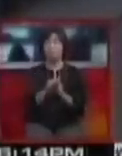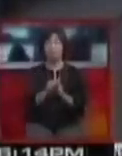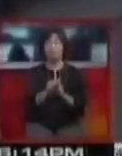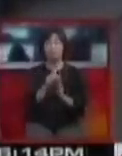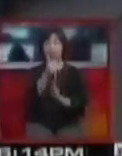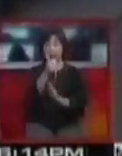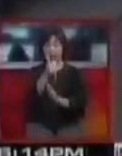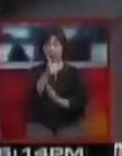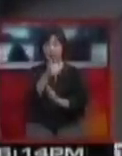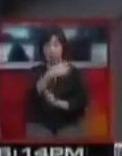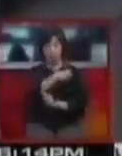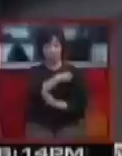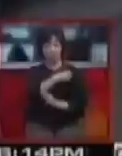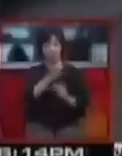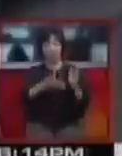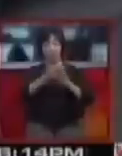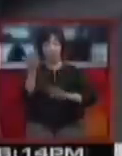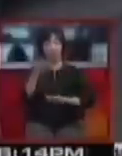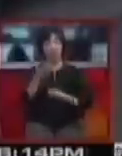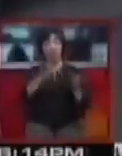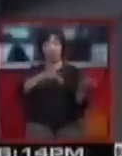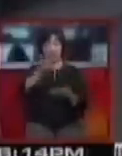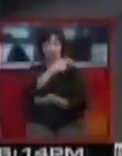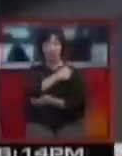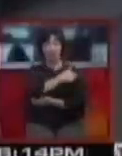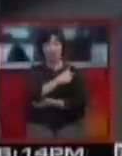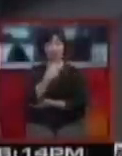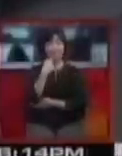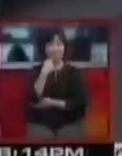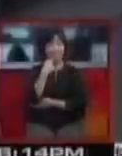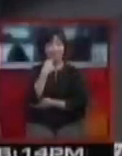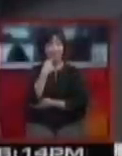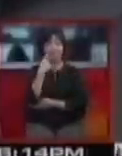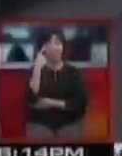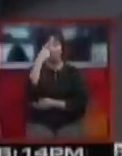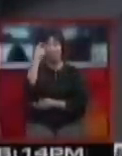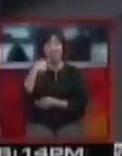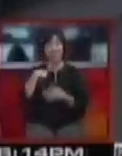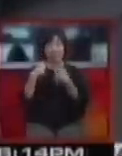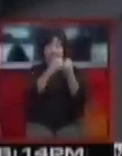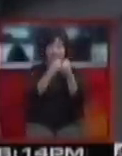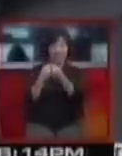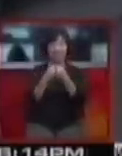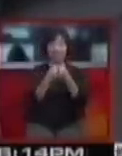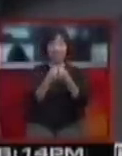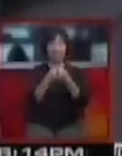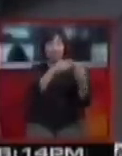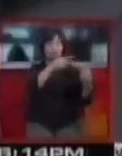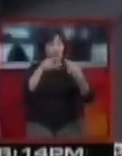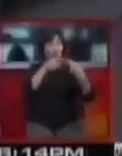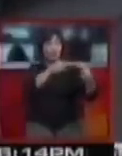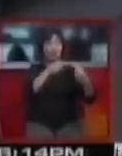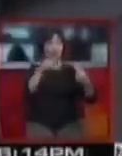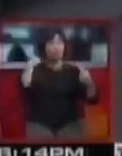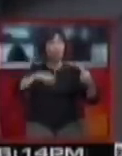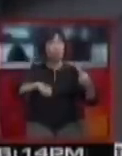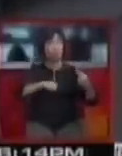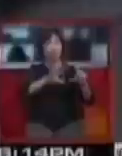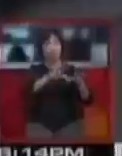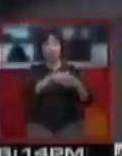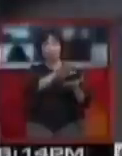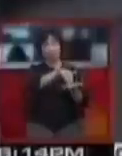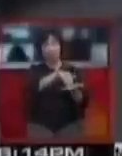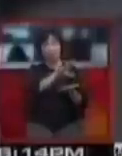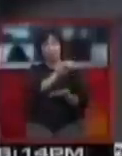nasugatang police doon nga sa matinding pagbakan na namagitan nga sa kanila kontra dito sa mga ralista dito nga kanina sa